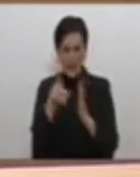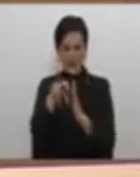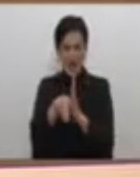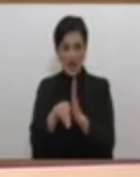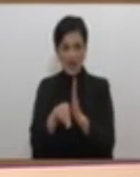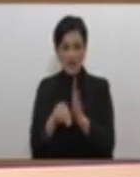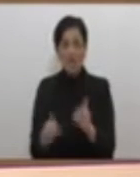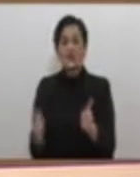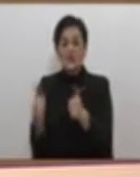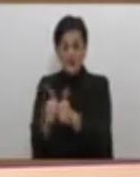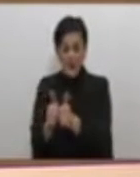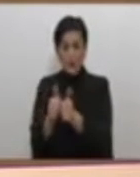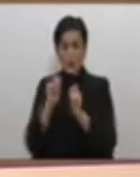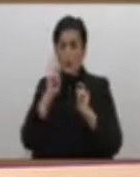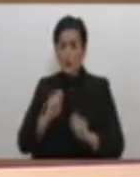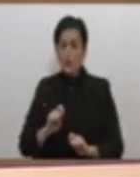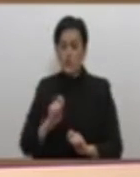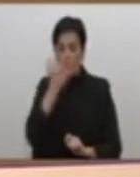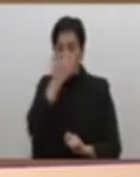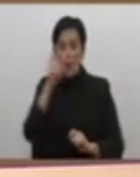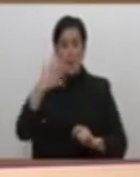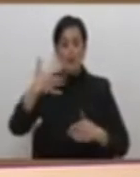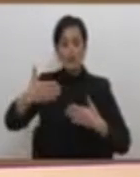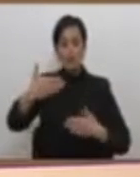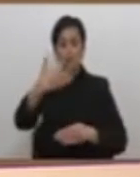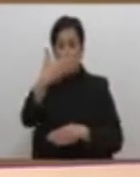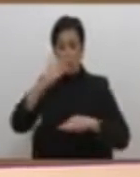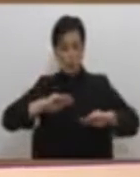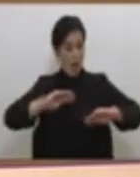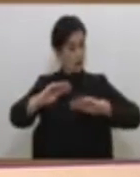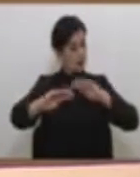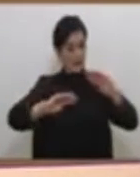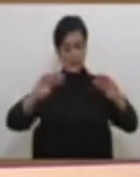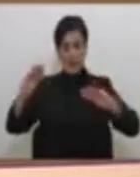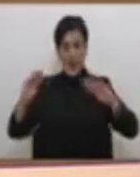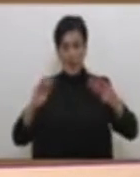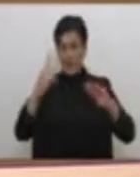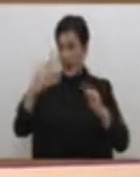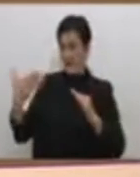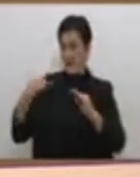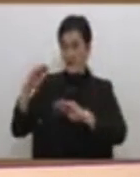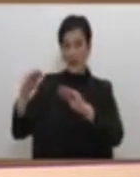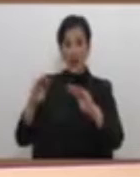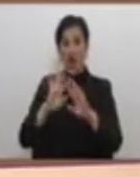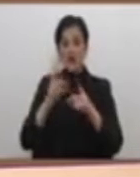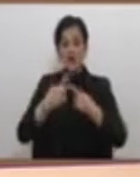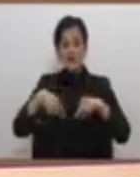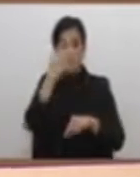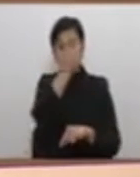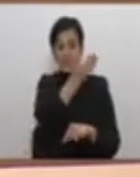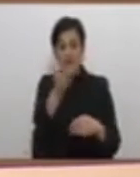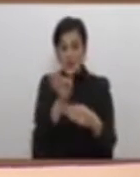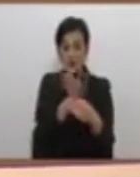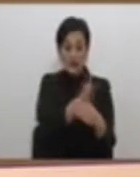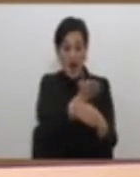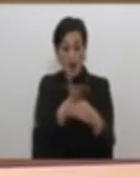დაუდექით გვერდზე უკრაინელ ხალხს, არა მხოლოდ დროშის გამოკიდებით, დარბაზის მხოლოდ ერთ მხარეს და ამითაც საზოგადოების დაყოფის